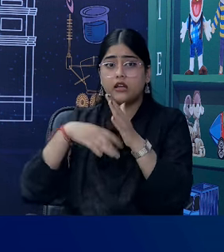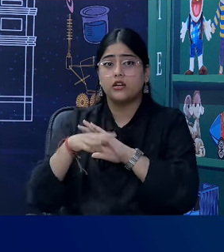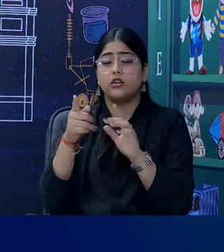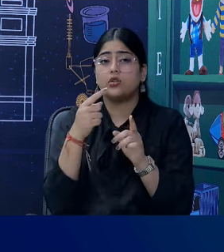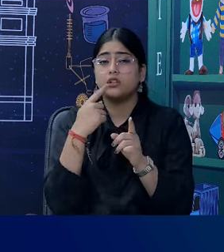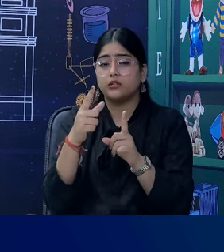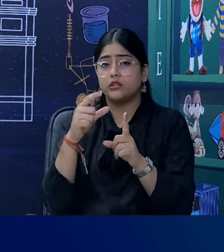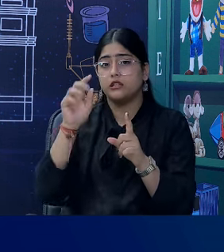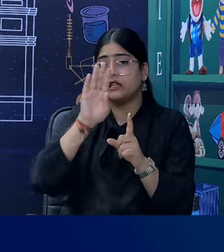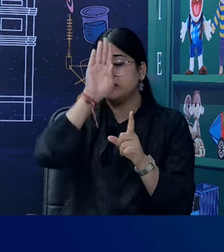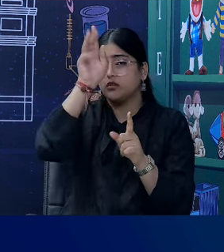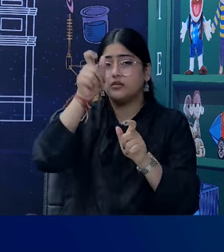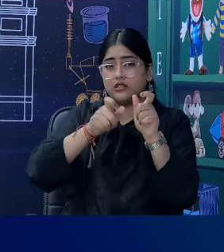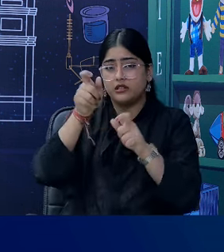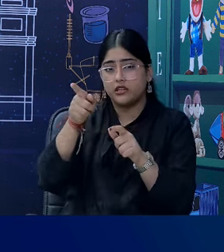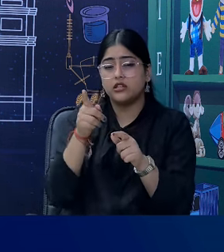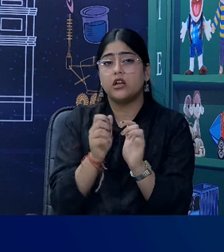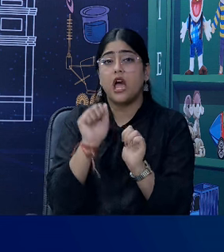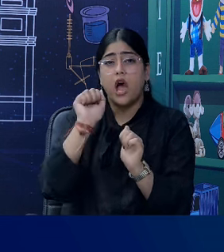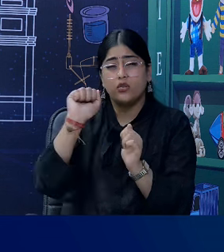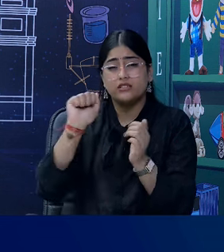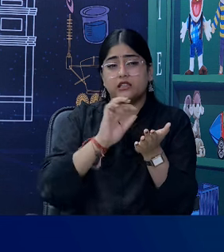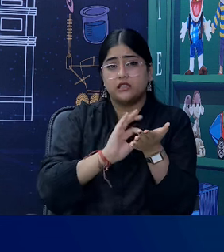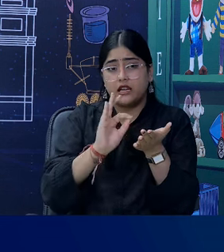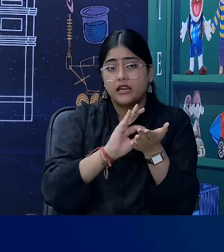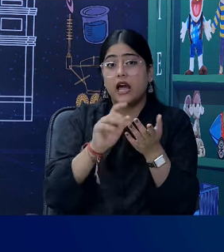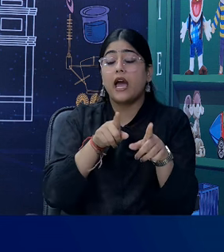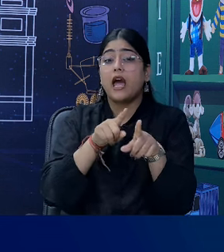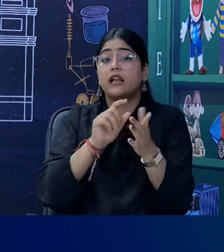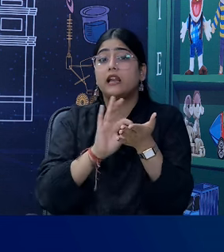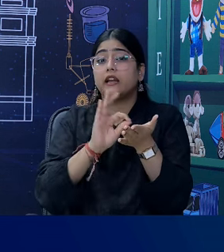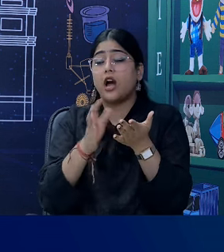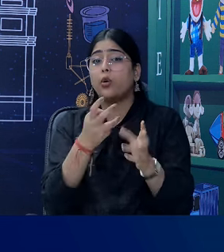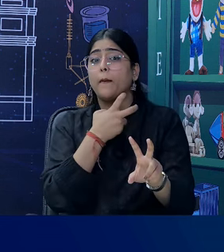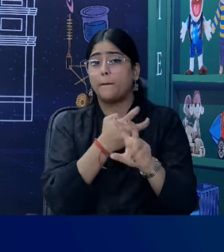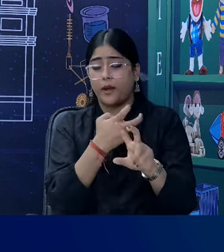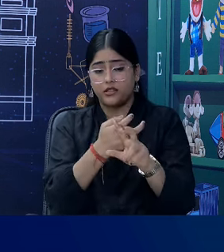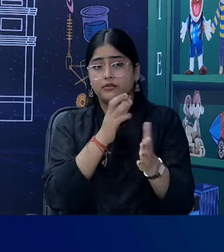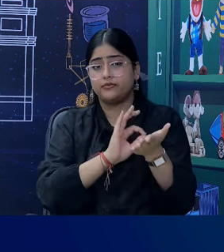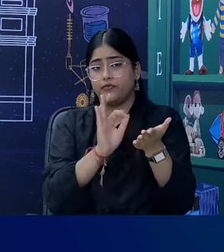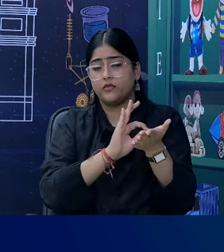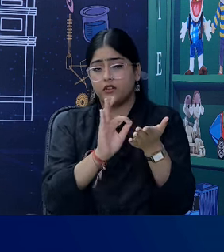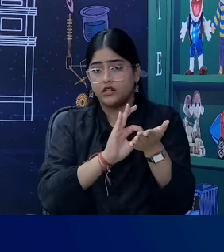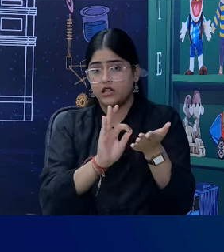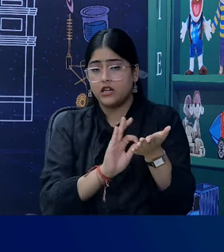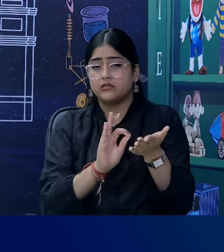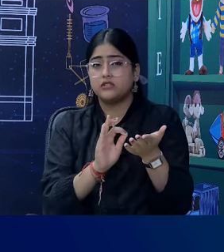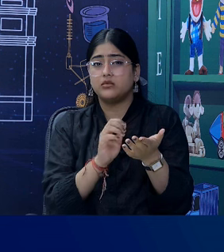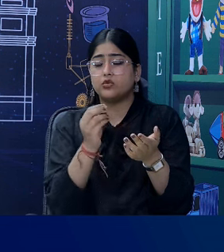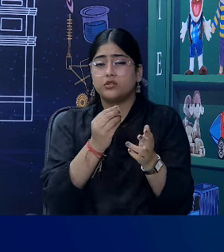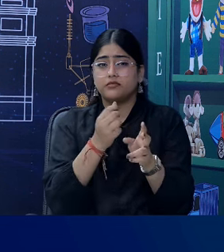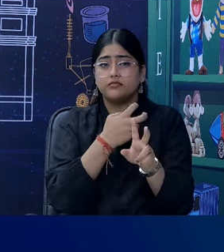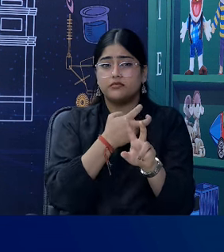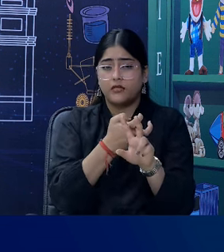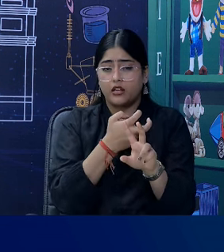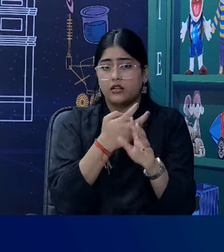अपने जो भी अभिलेख थे अभिलेख मी उसका पत्थर का बड़ा सा शिलालेख टाइप का जो होता है उसमें खोद करके है ना कुछ लिपि